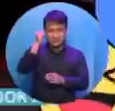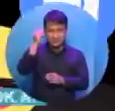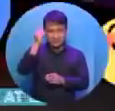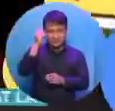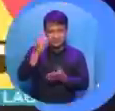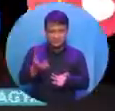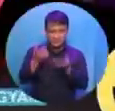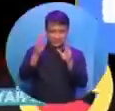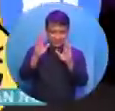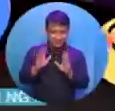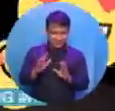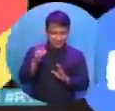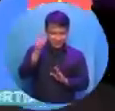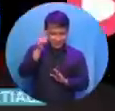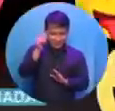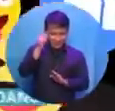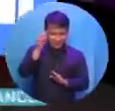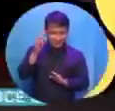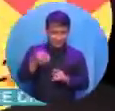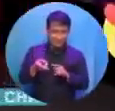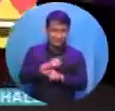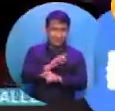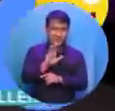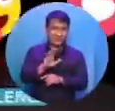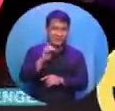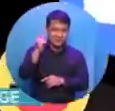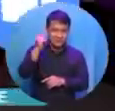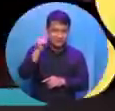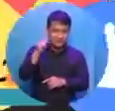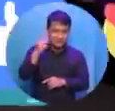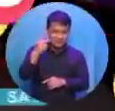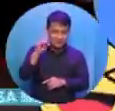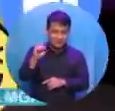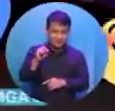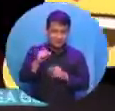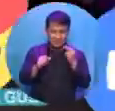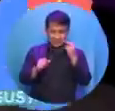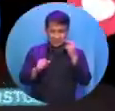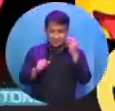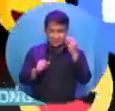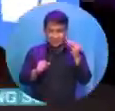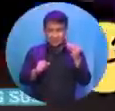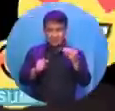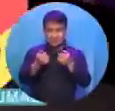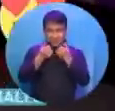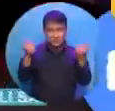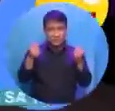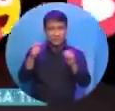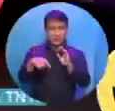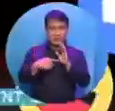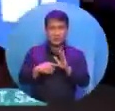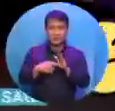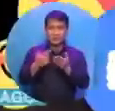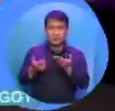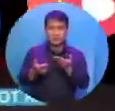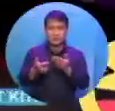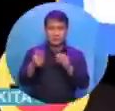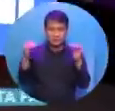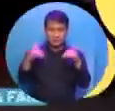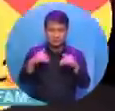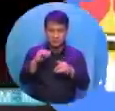At kaya Lance J.M. Bungay mula sa inyong tita Karina. Happy birthday din kay Nimrod Imos. Announcement din mga kapatid, meron po tayong